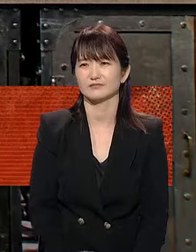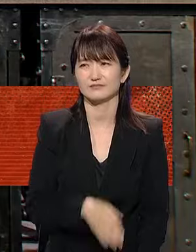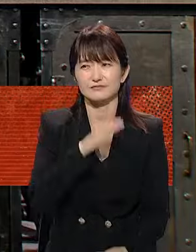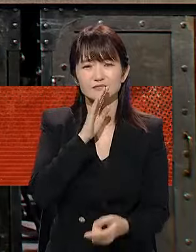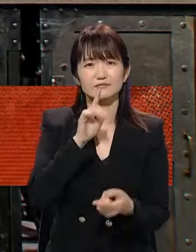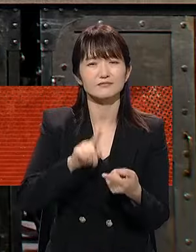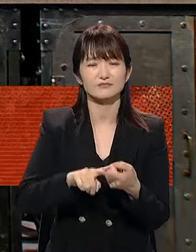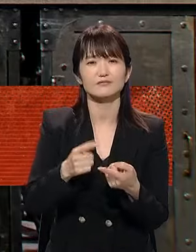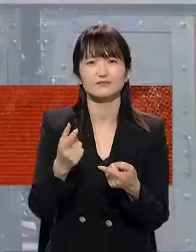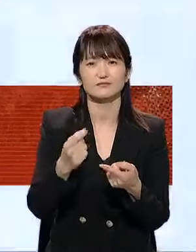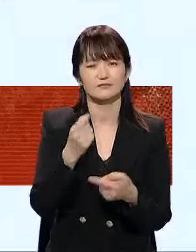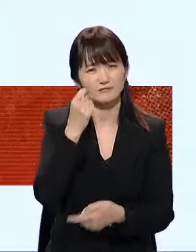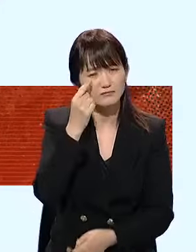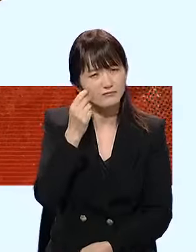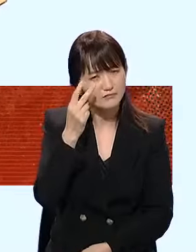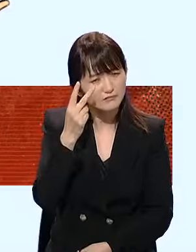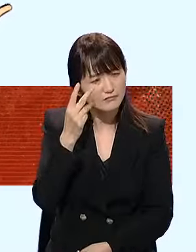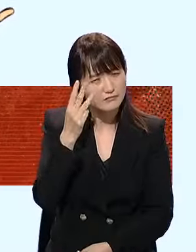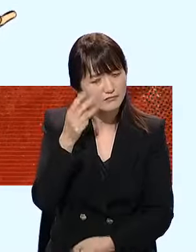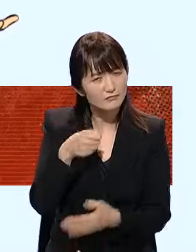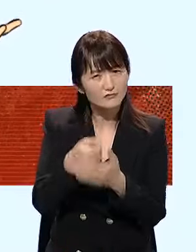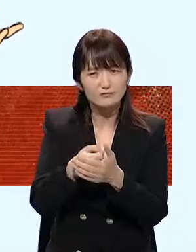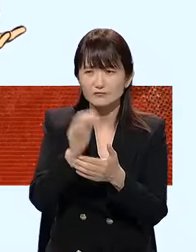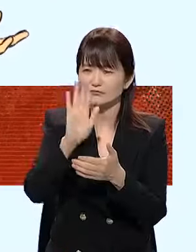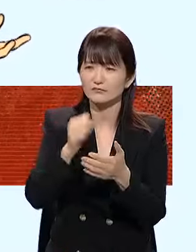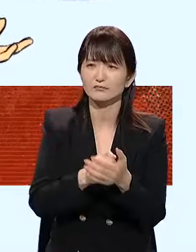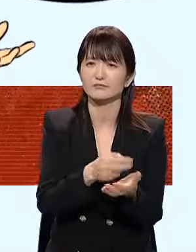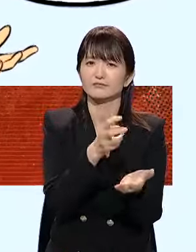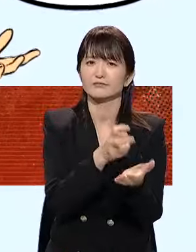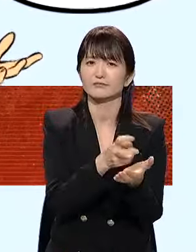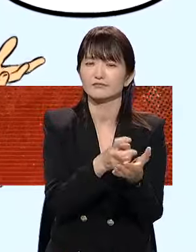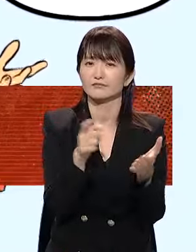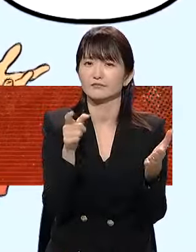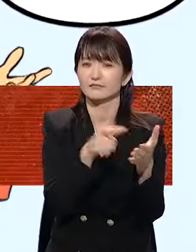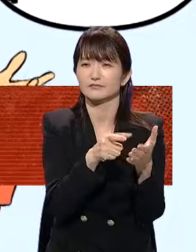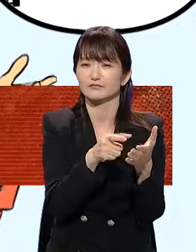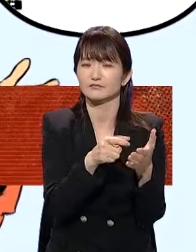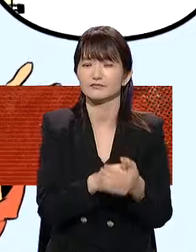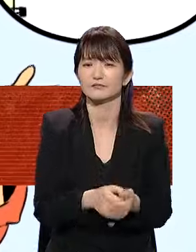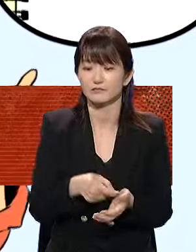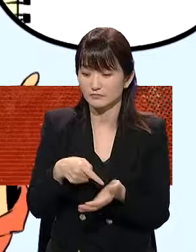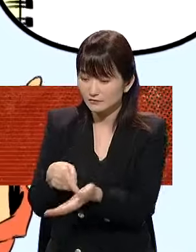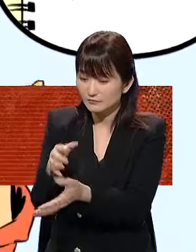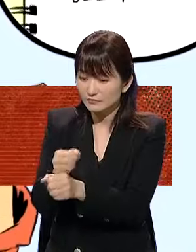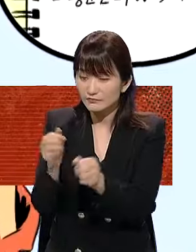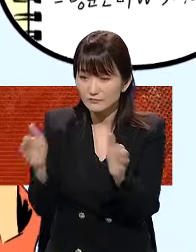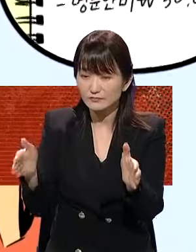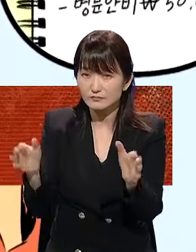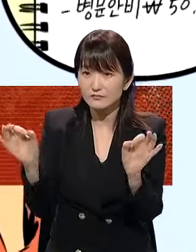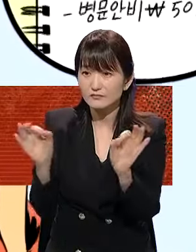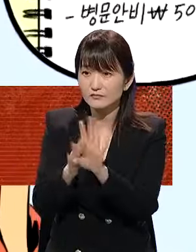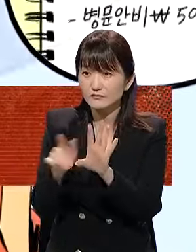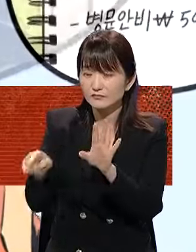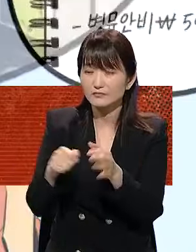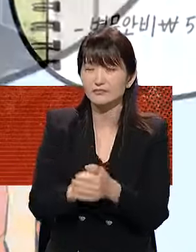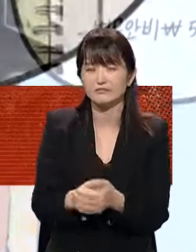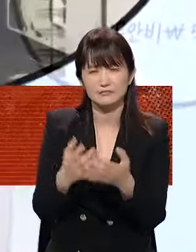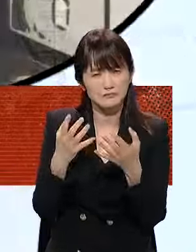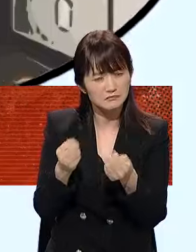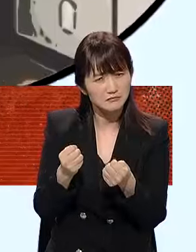정해진게 있나요 사실은이 법적으로 말하면 뭐 소멸 시험 뭐 이런 청구 기간 그것도 사실은 10년 3